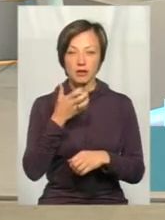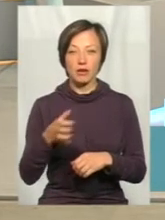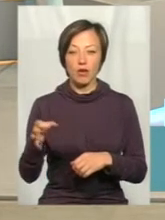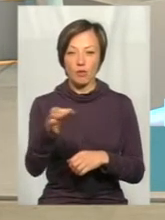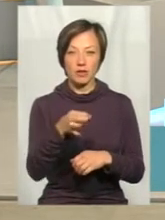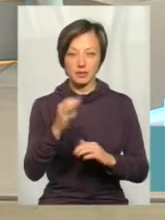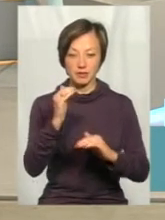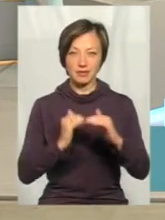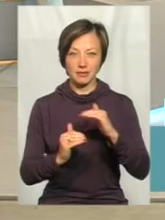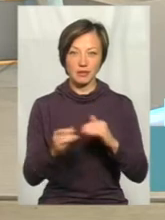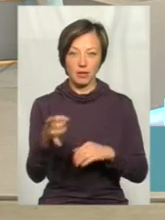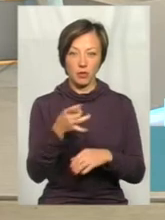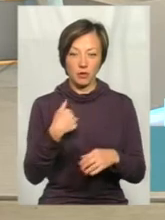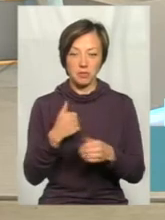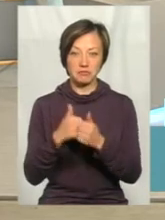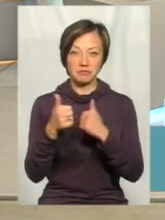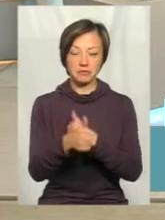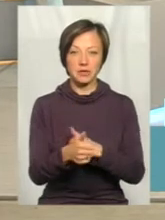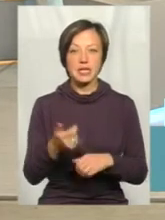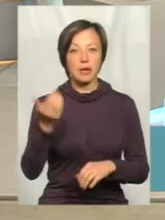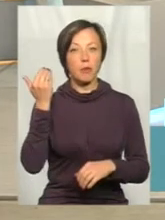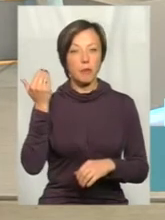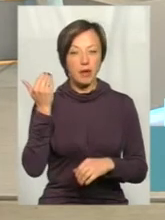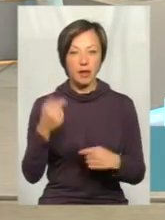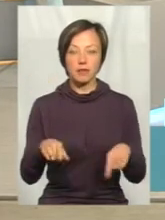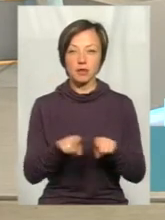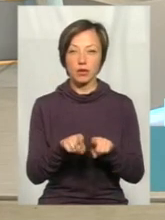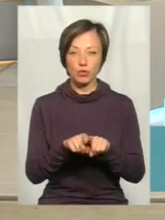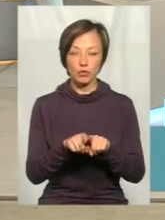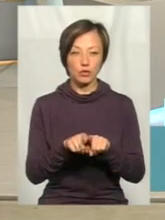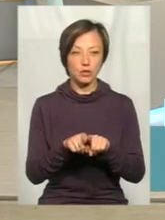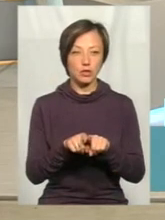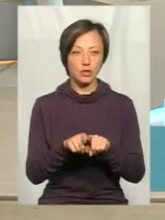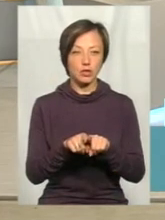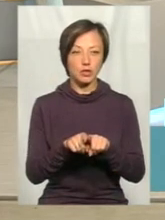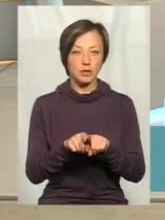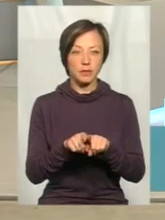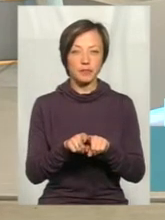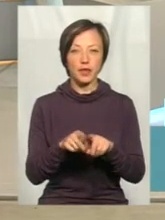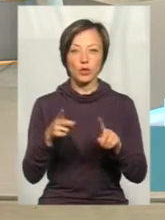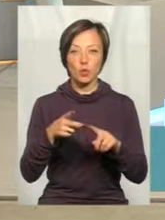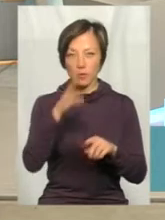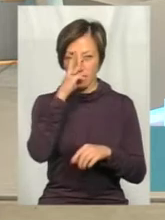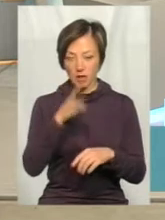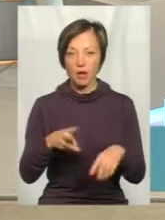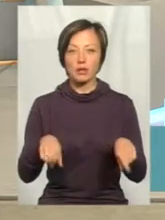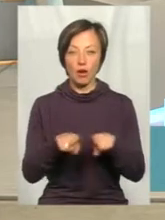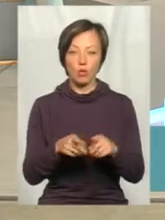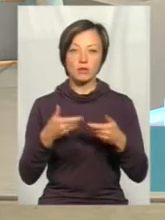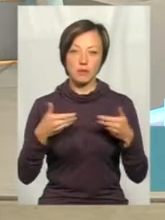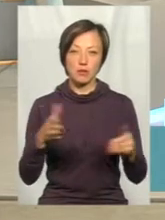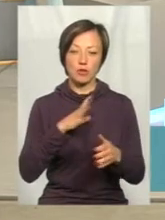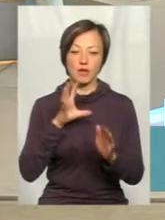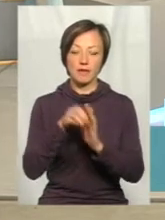південні регіони. І за попереднім також другим кварталом у нас також ми були